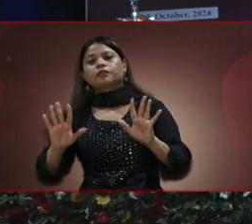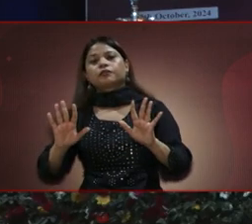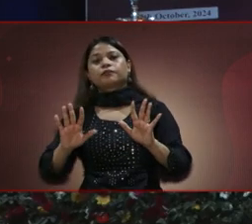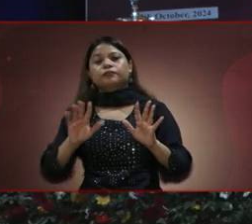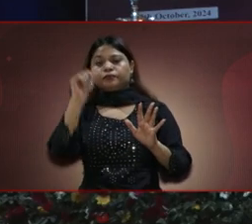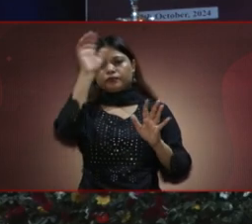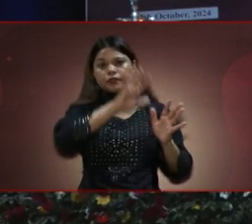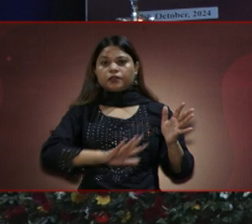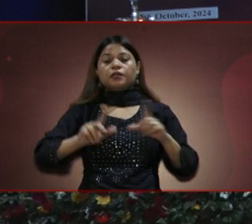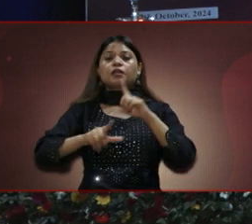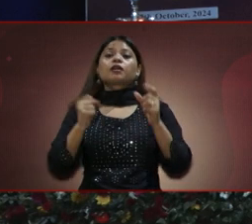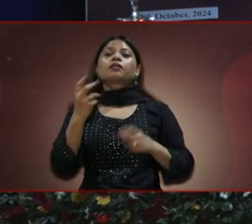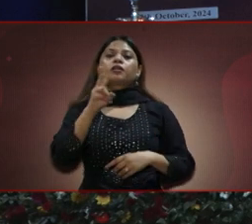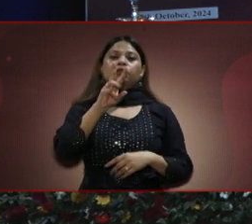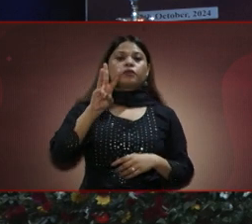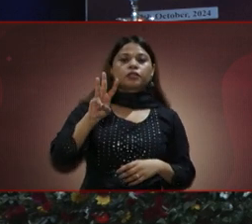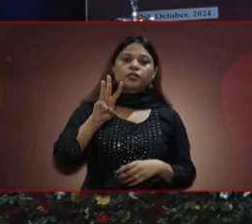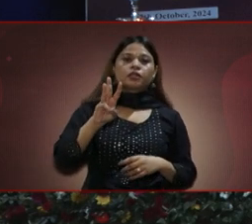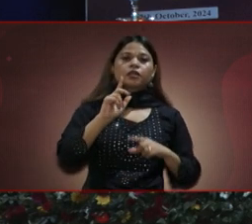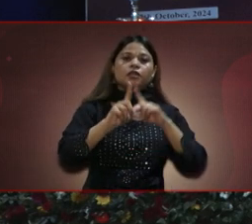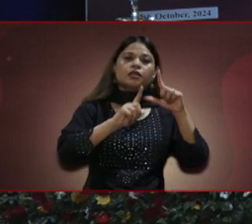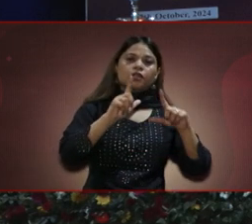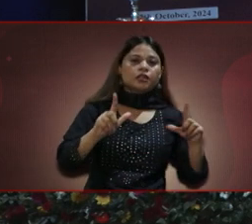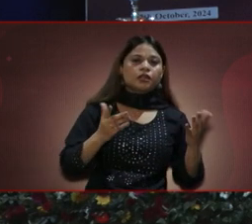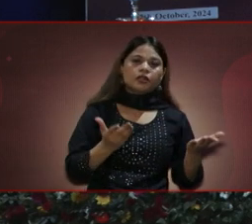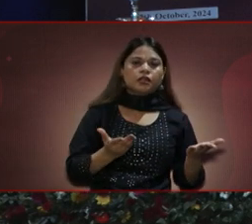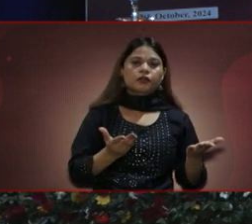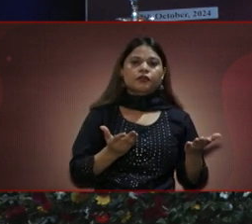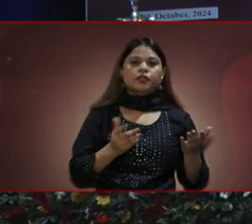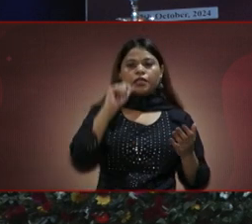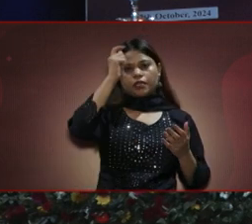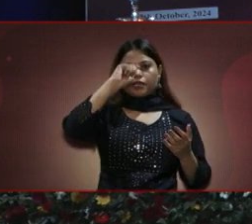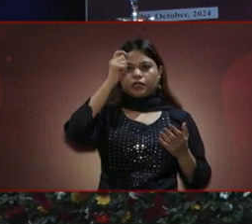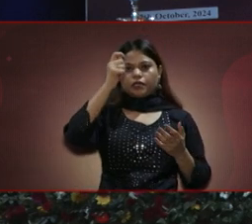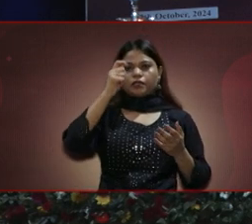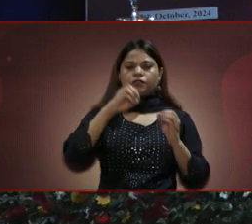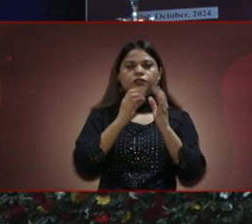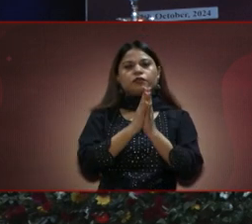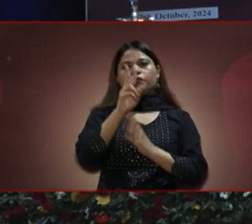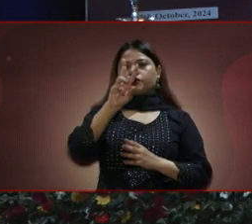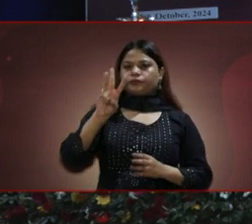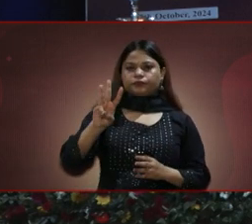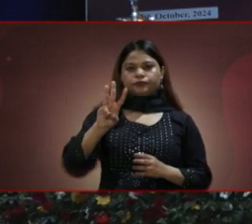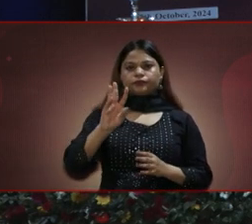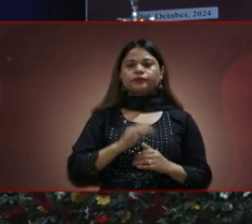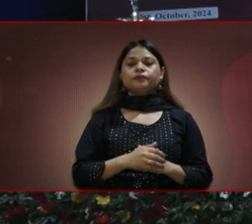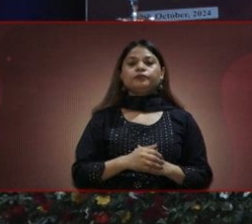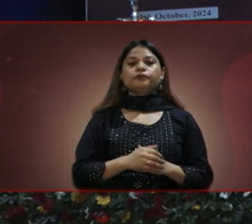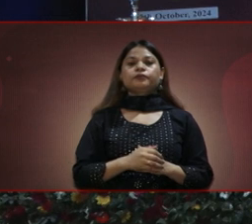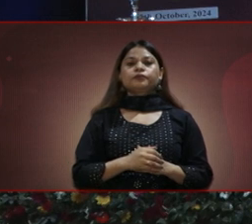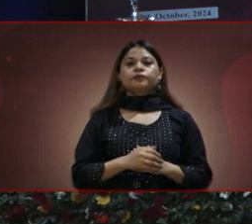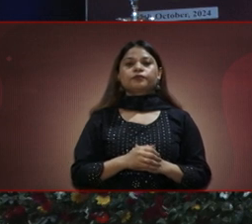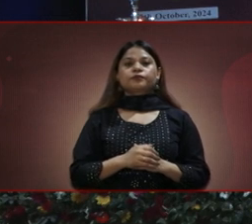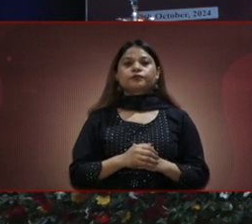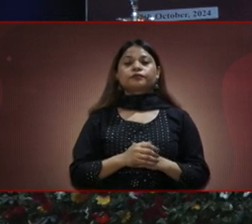भारतीय भाषाओं की, इंग्लिश है, इसको मिला के 23। उसके अलावा